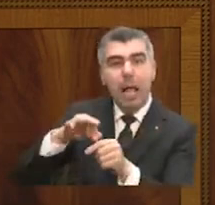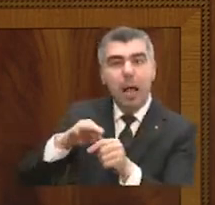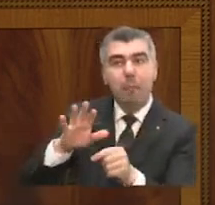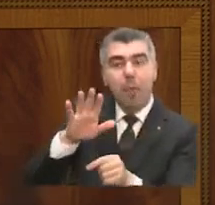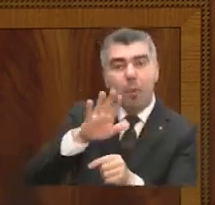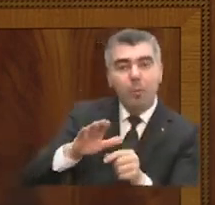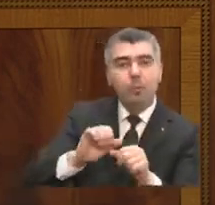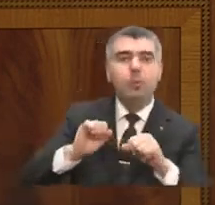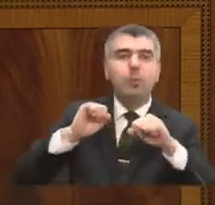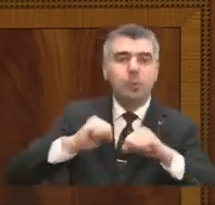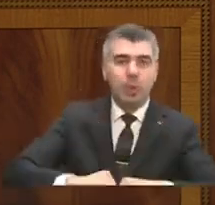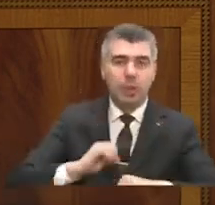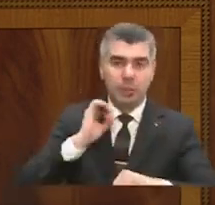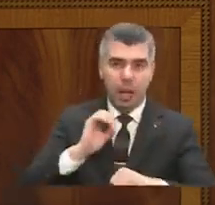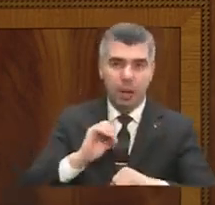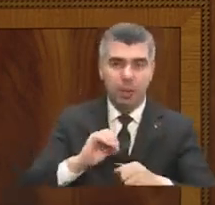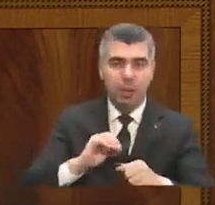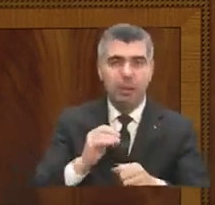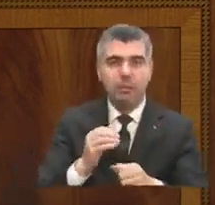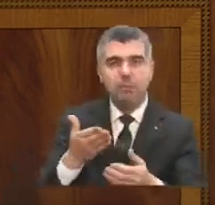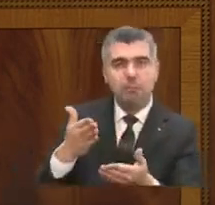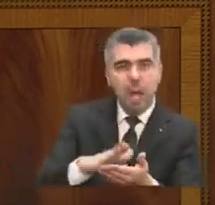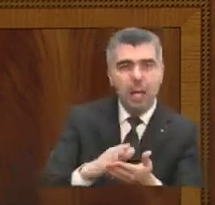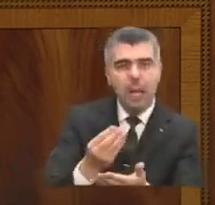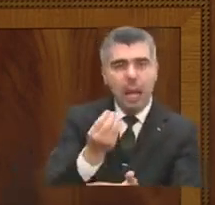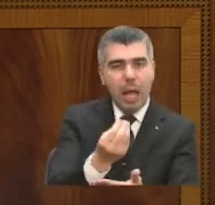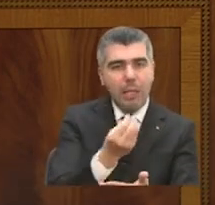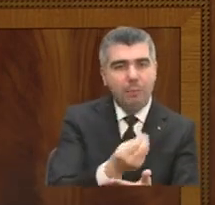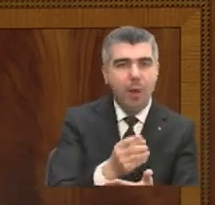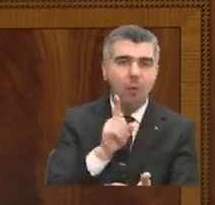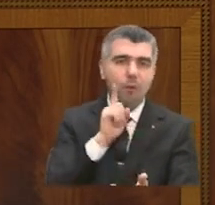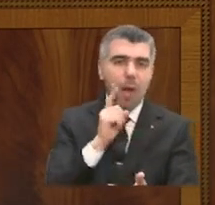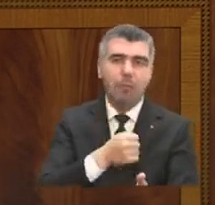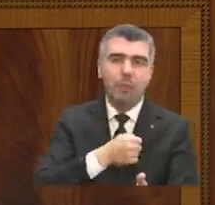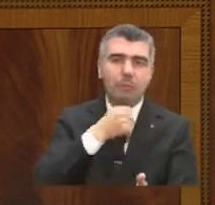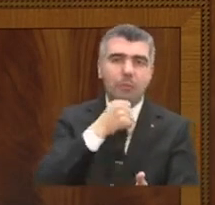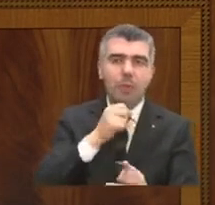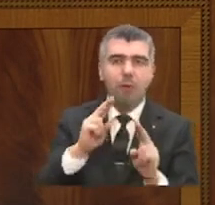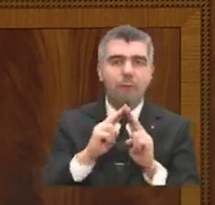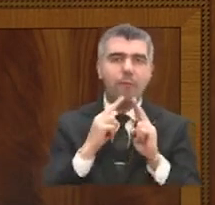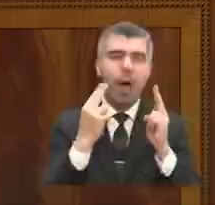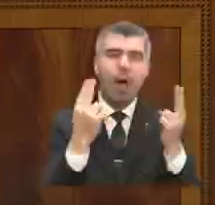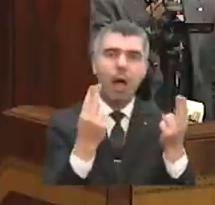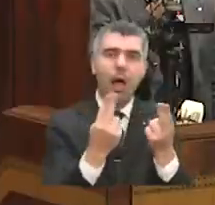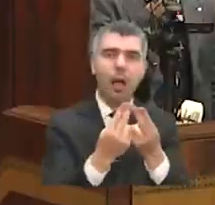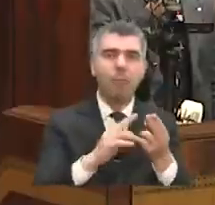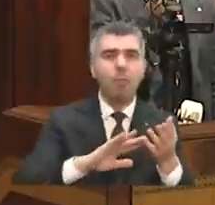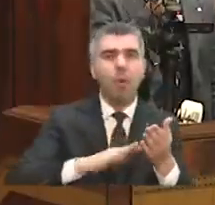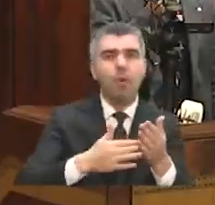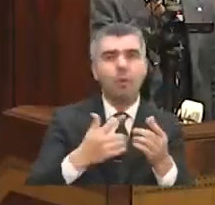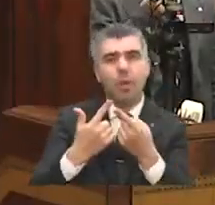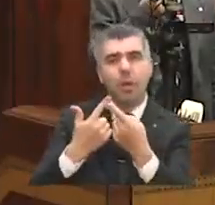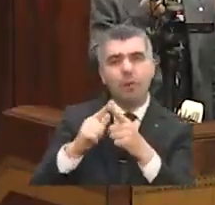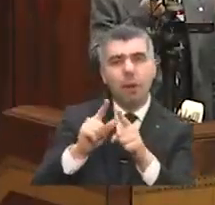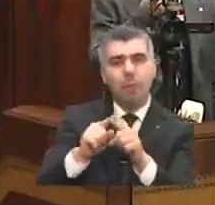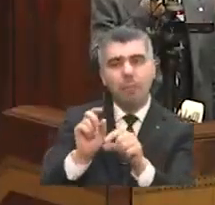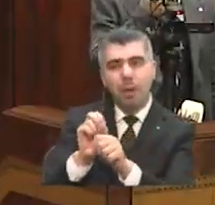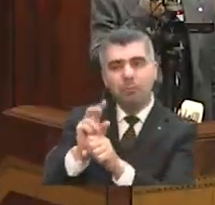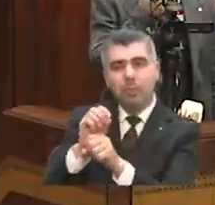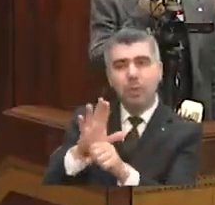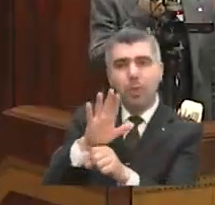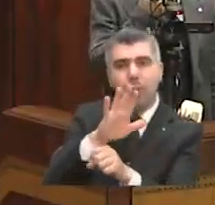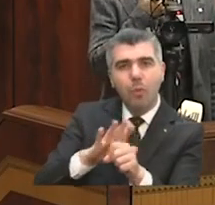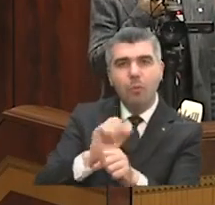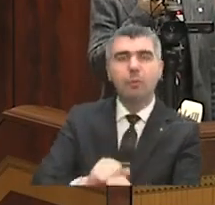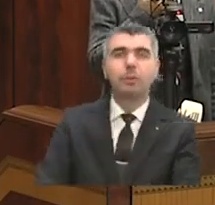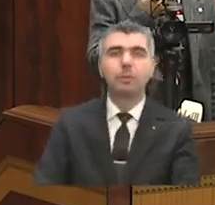بدم بارد هي التي تقتل الأطفال والنساء والشيوخ في كل بقاع العالم، وهي التي تخلق ملايين المهجرين